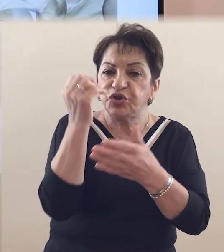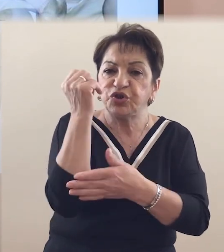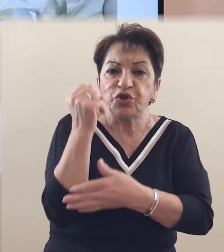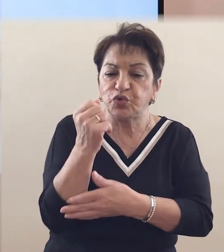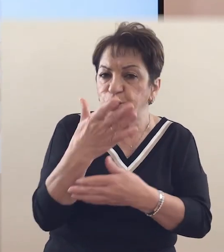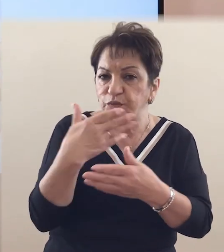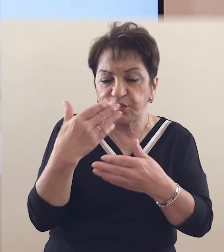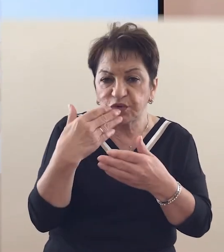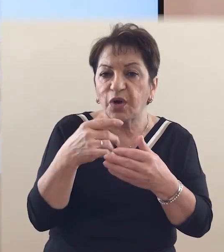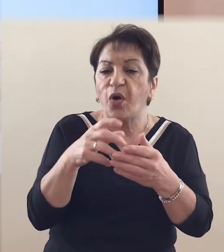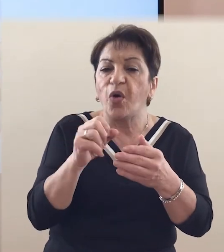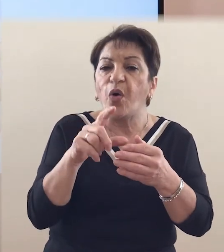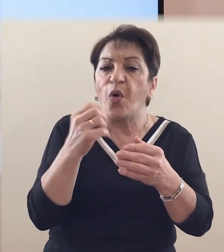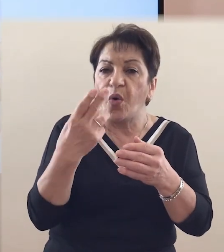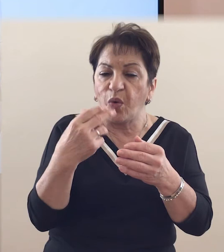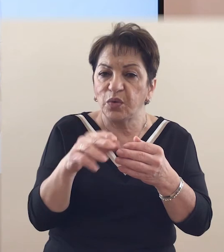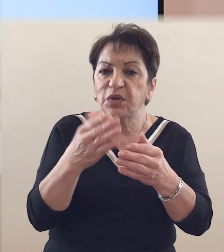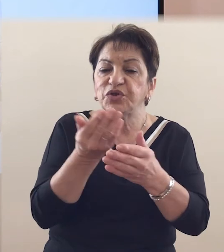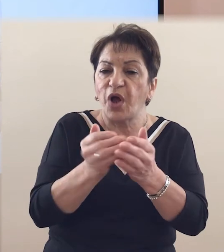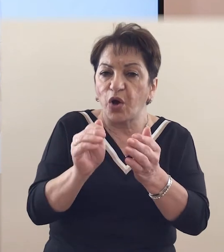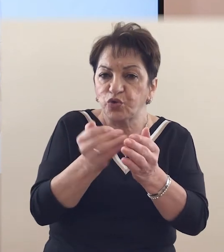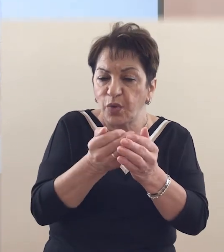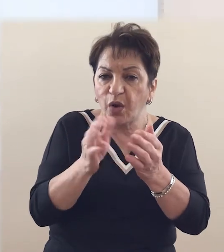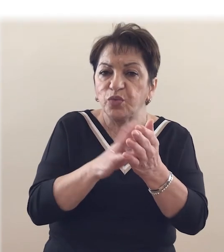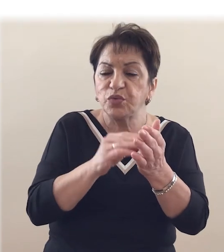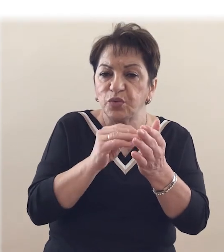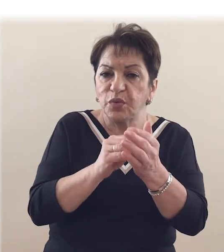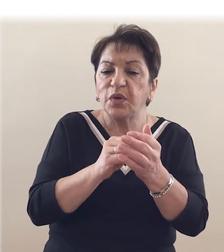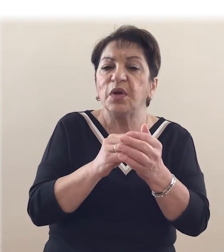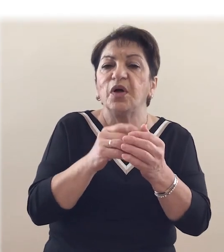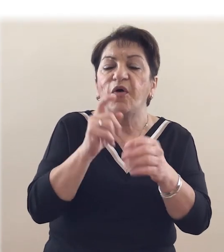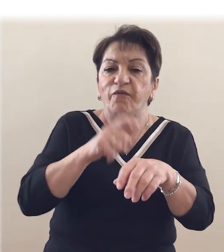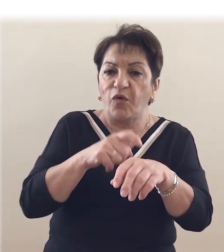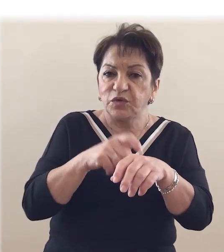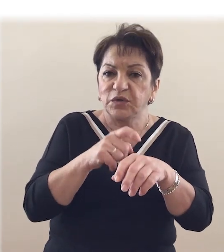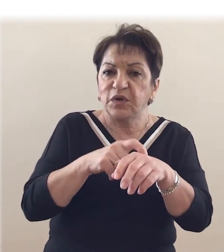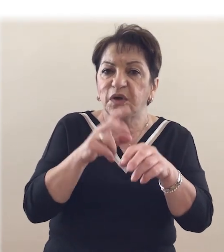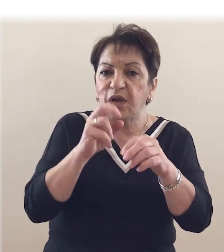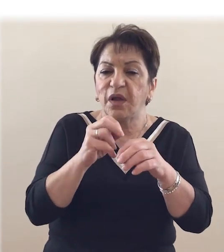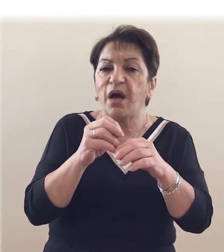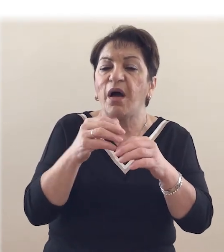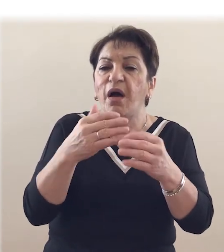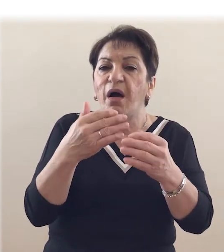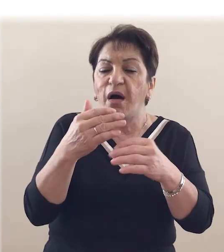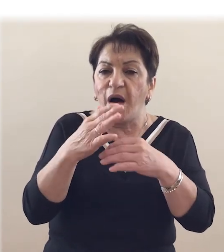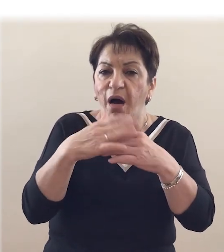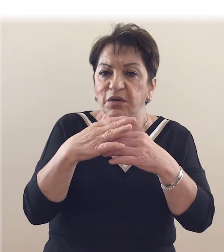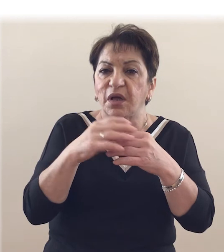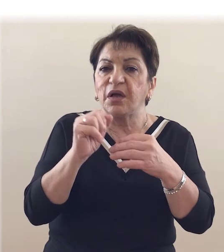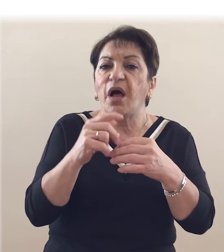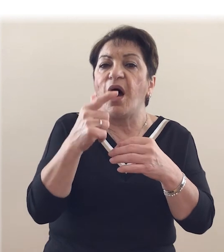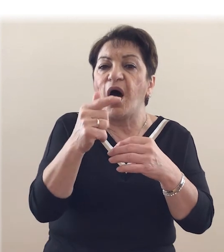հոդի շարժունակությունը հիմնականում ապահովվում է ոսկրերի արտաքին մակերևույթի